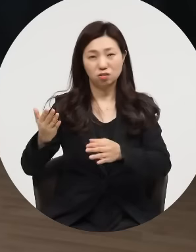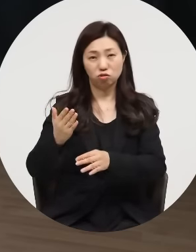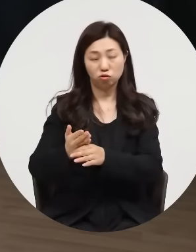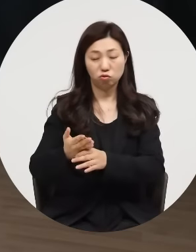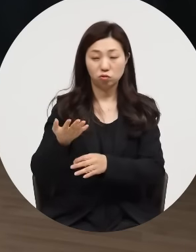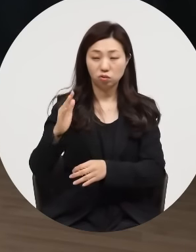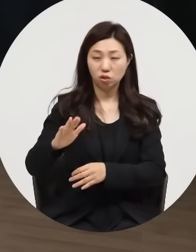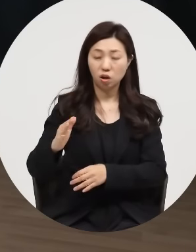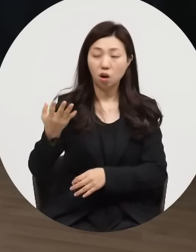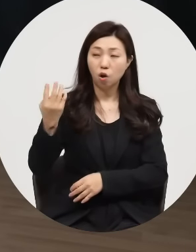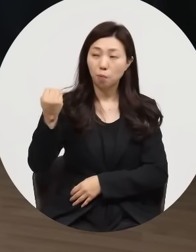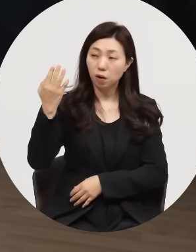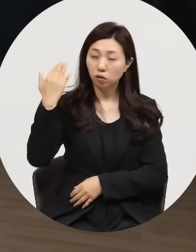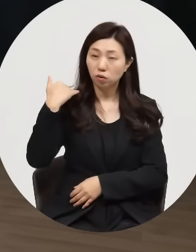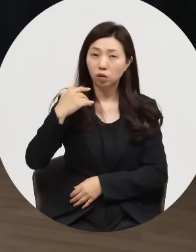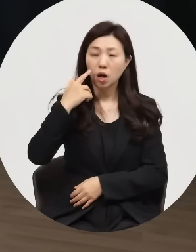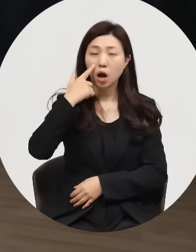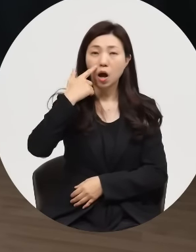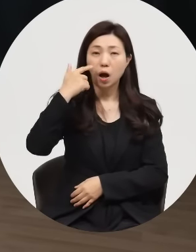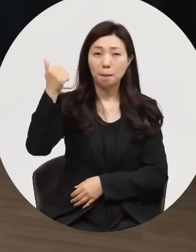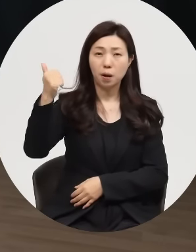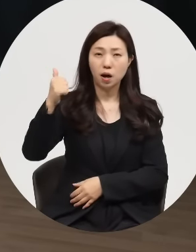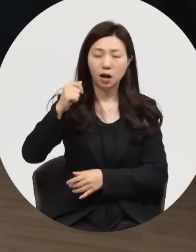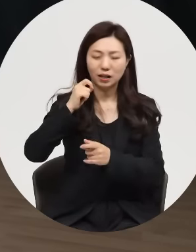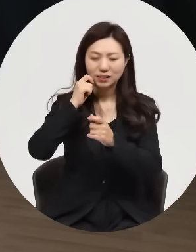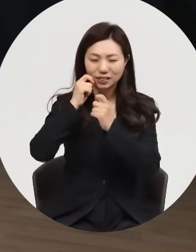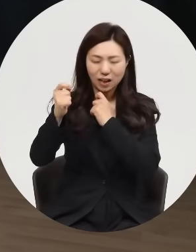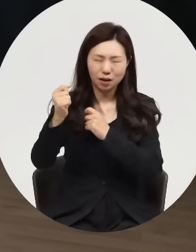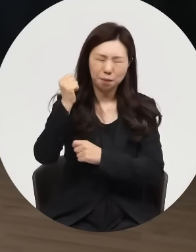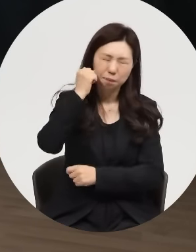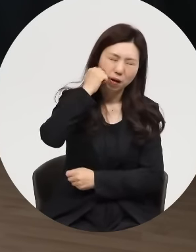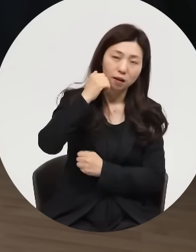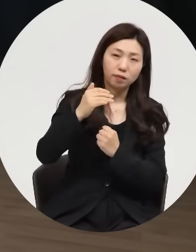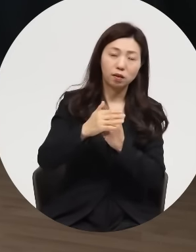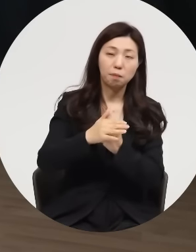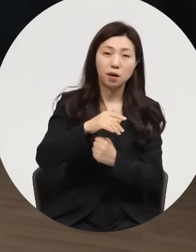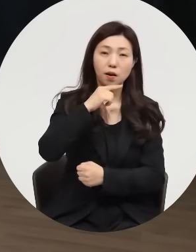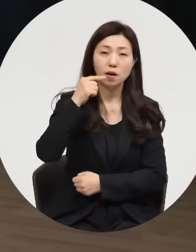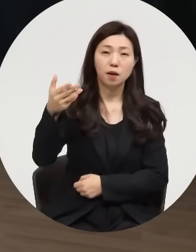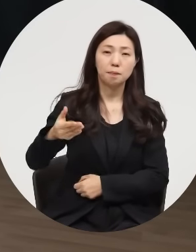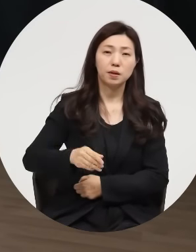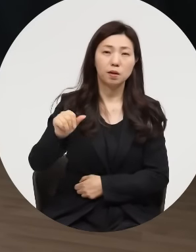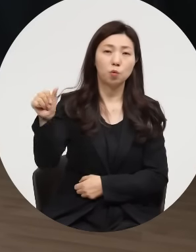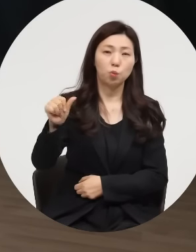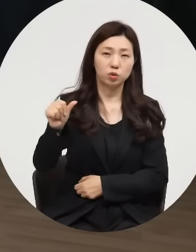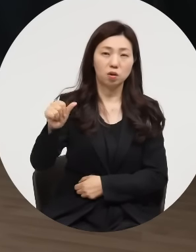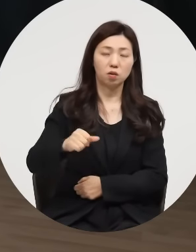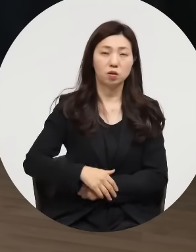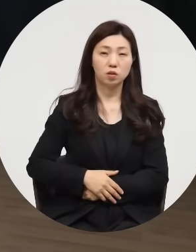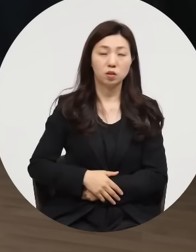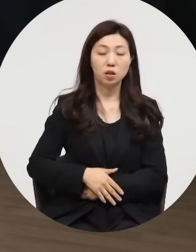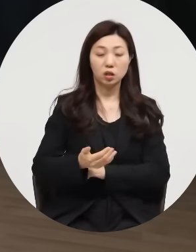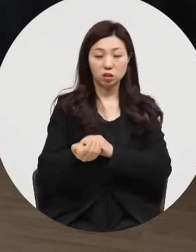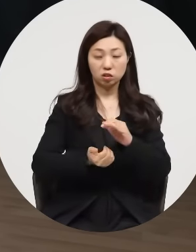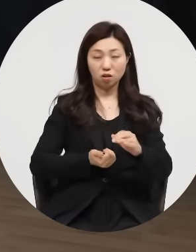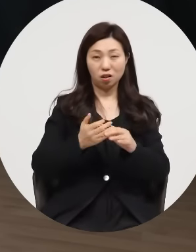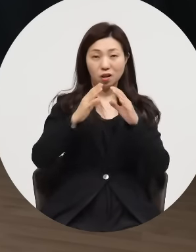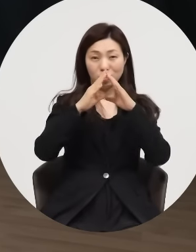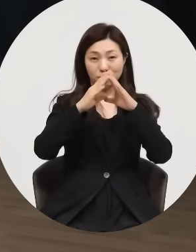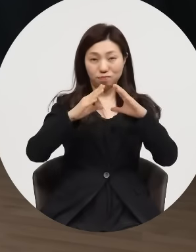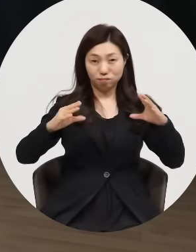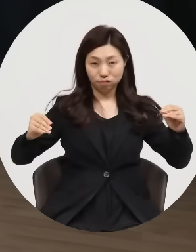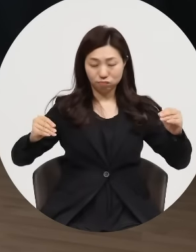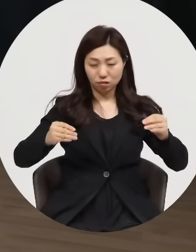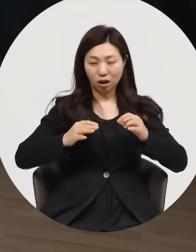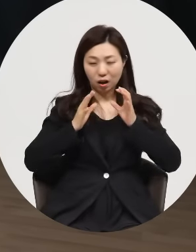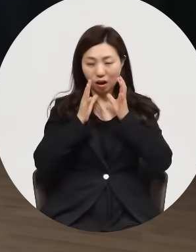그런데 아버지께서 얼마 전 사기를 당하셔서 5천만 원이라는 빚이 생겼습니다. 그 전에 이미 다단계를 해서